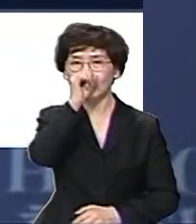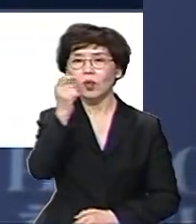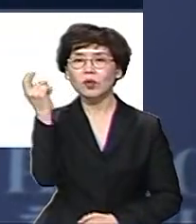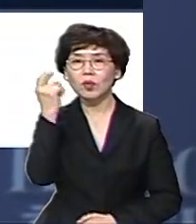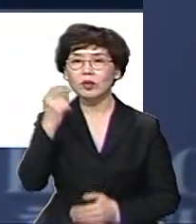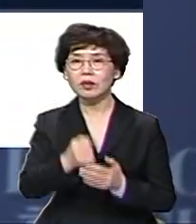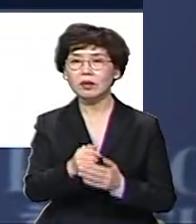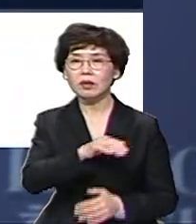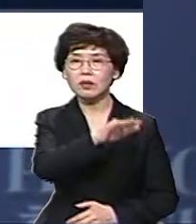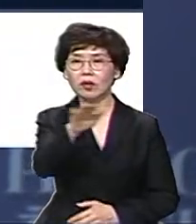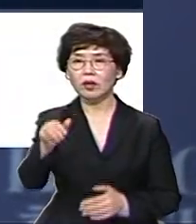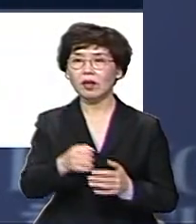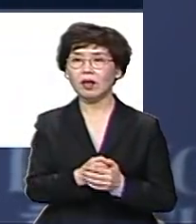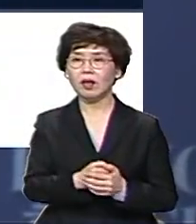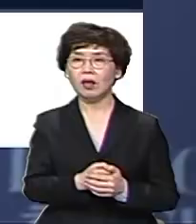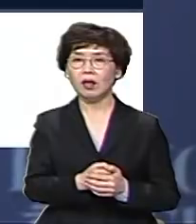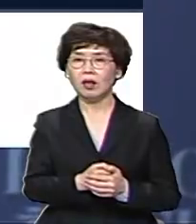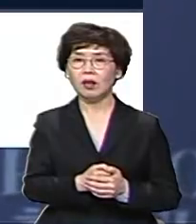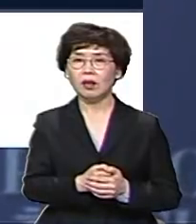소식을 저희가 지금